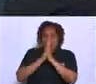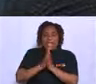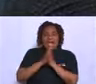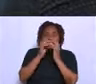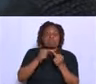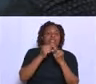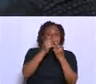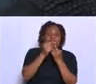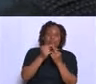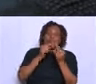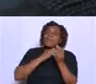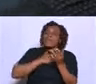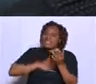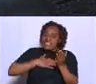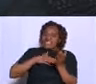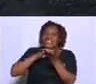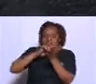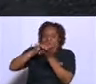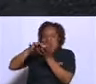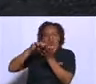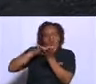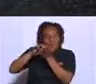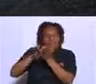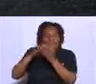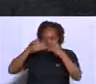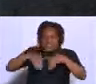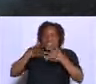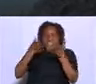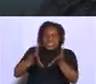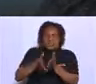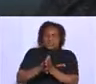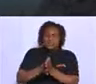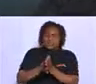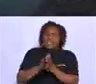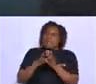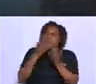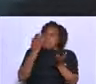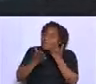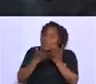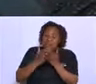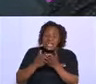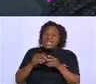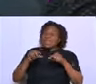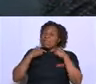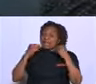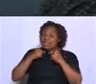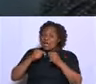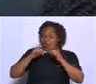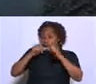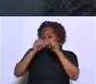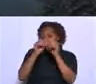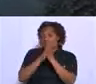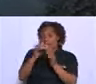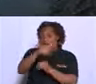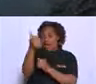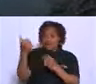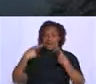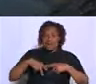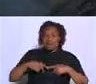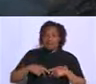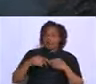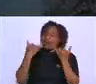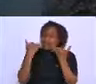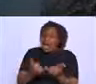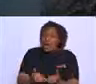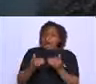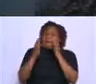maalum. Tembea uje hapa mbele, tembea uje hapa mbele, tembea uje hapa mbele. Na huenda mchungaji anaendelea kuombea watu wengine, basi wachungaji